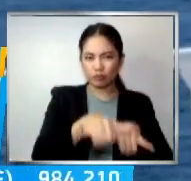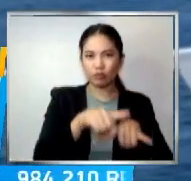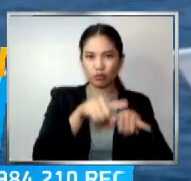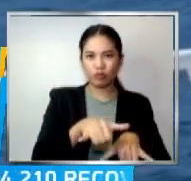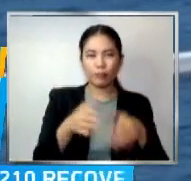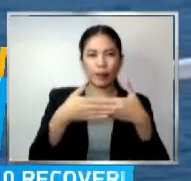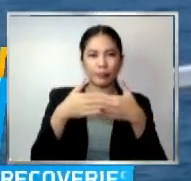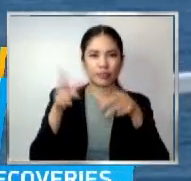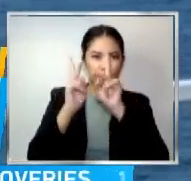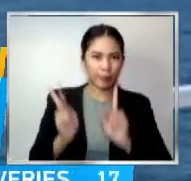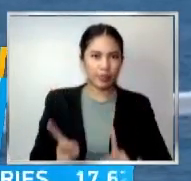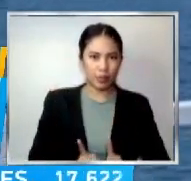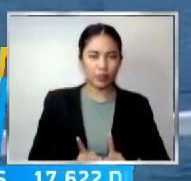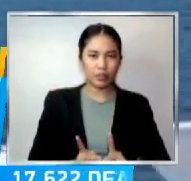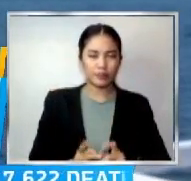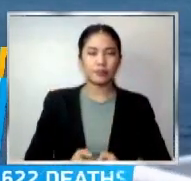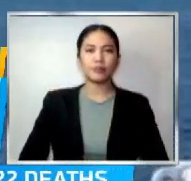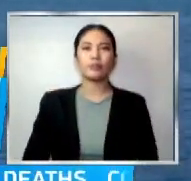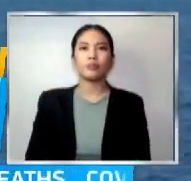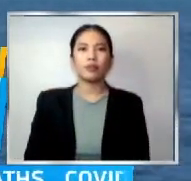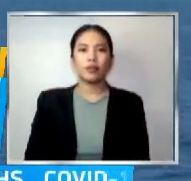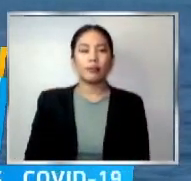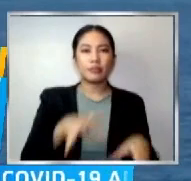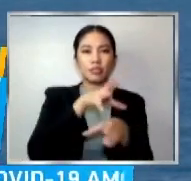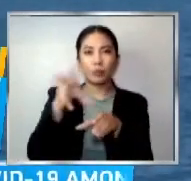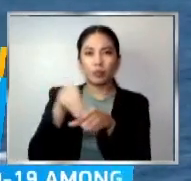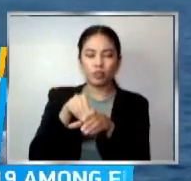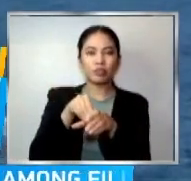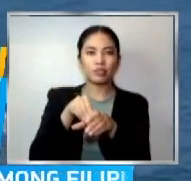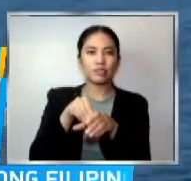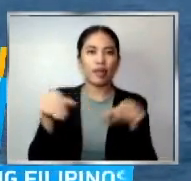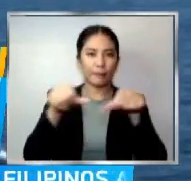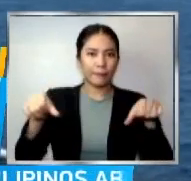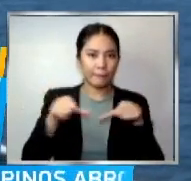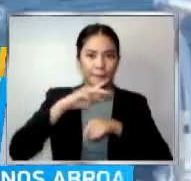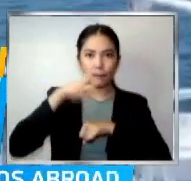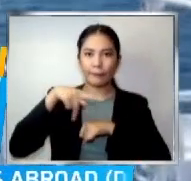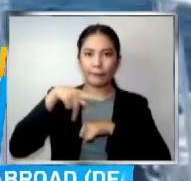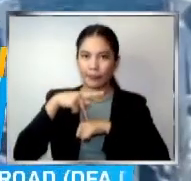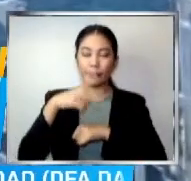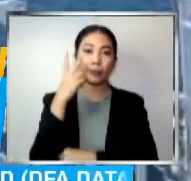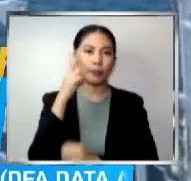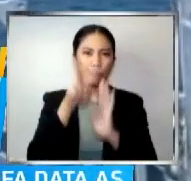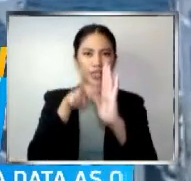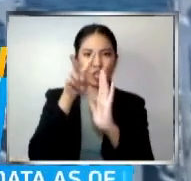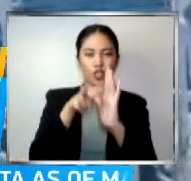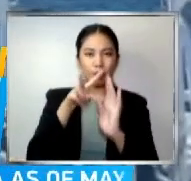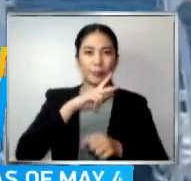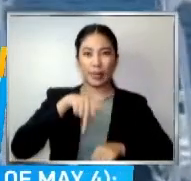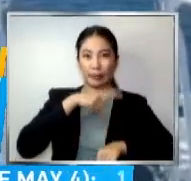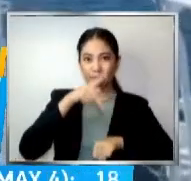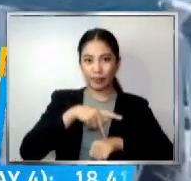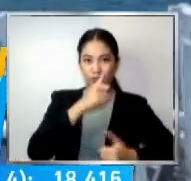sa kalupaan ng Palawan. Pasok ito sa loob ng Exclusive Economic Zone ng Pilipinas. Sa videong ibinigay ng Philippine Coast Guard, maririnig